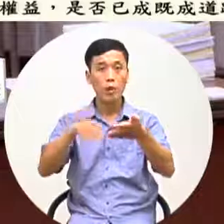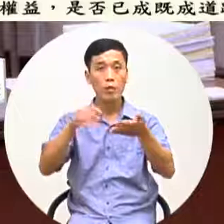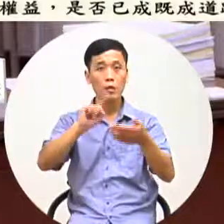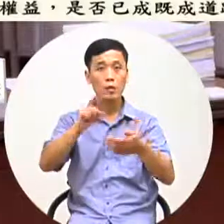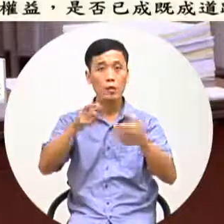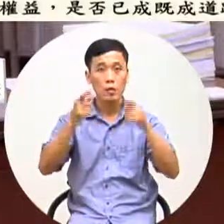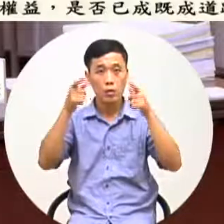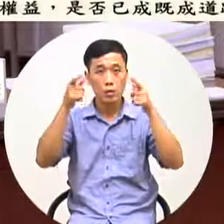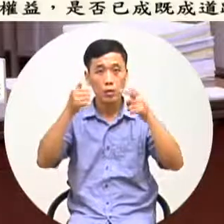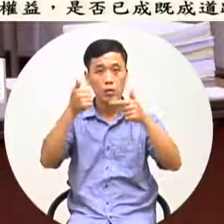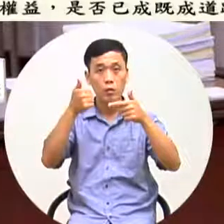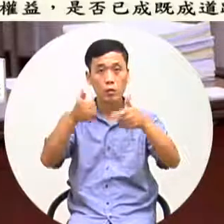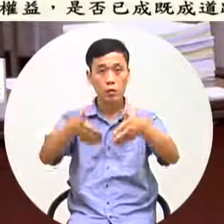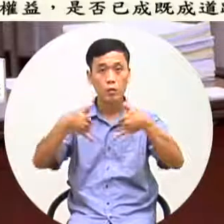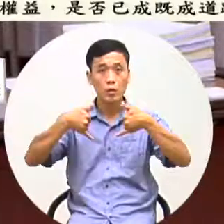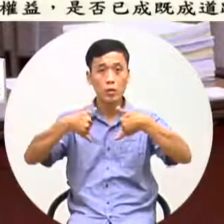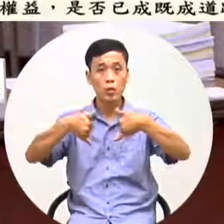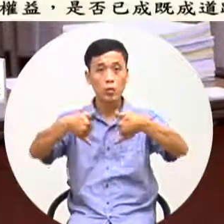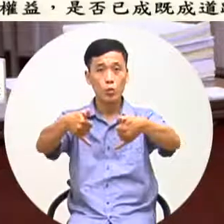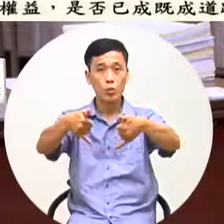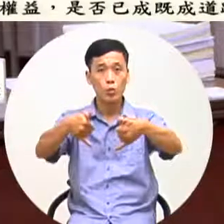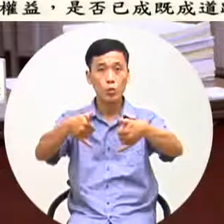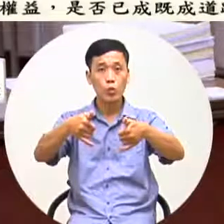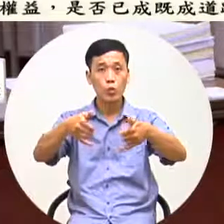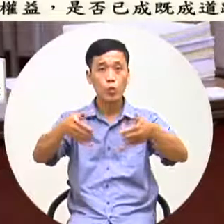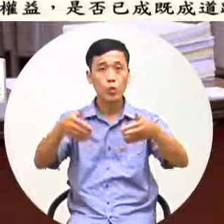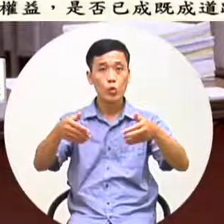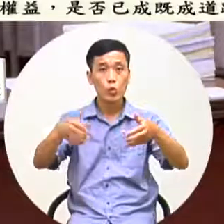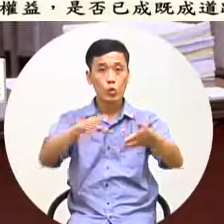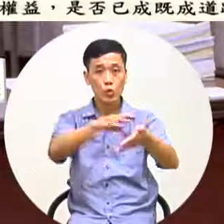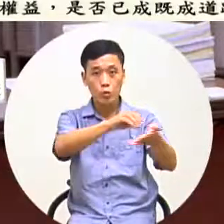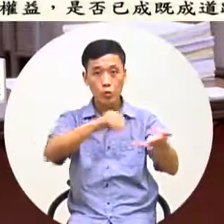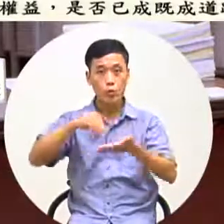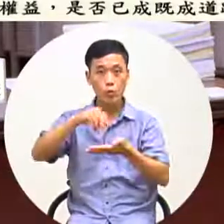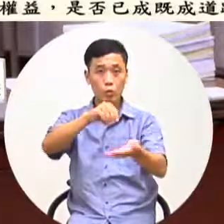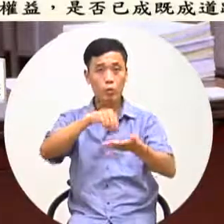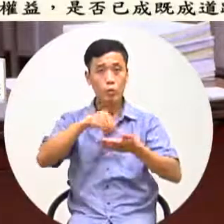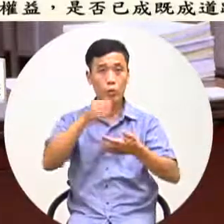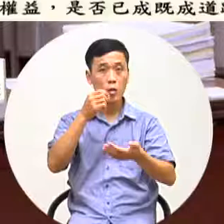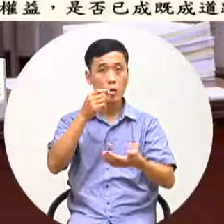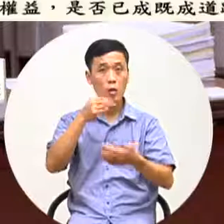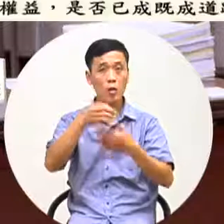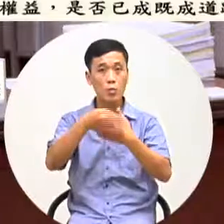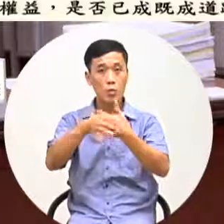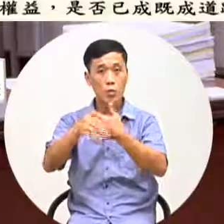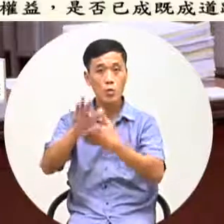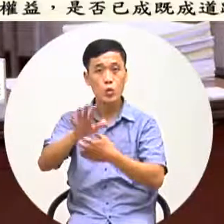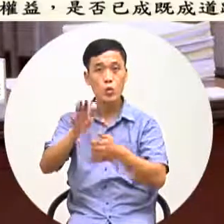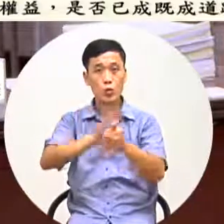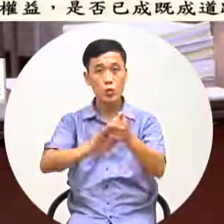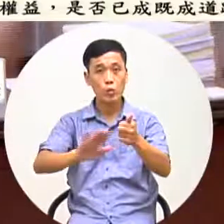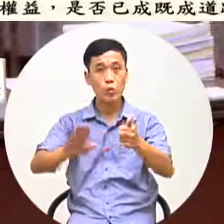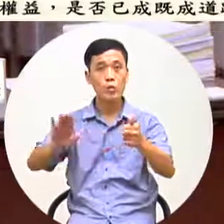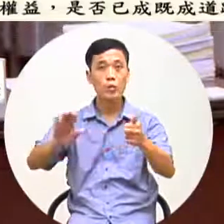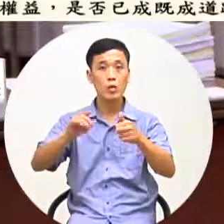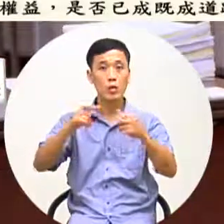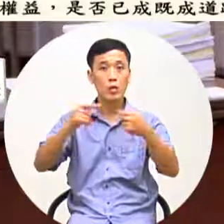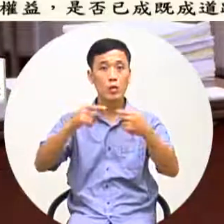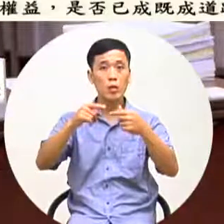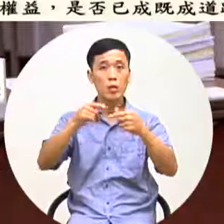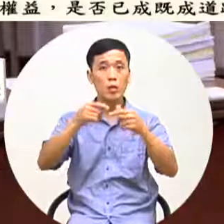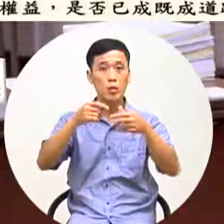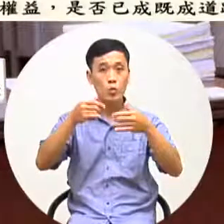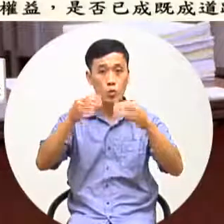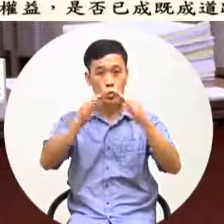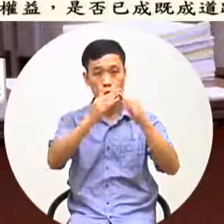当中有瑕疵，导致地主后代在受伤哈，严重影响屋主的权益。本案中所有屋主属